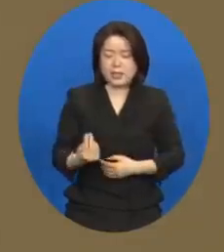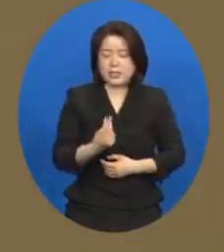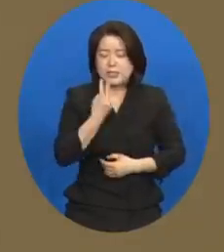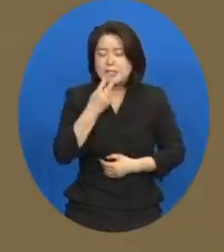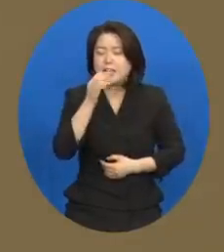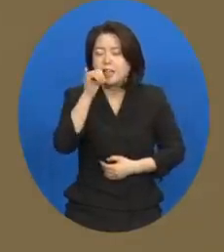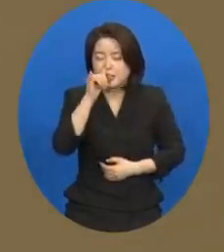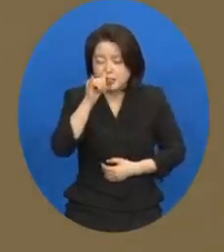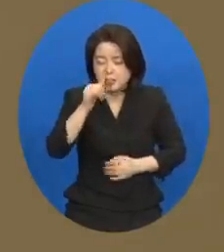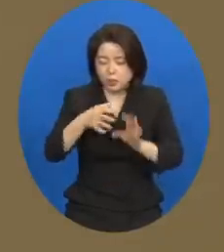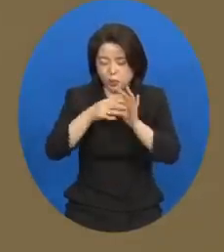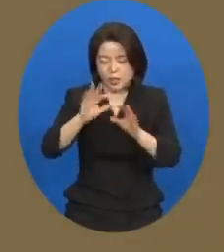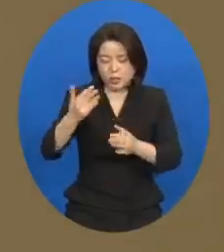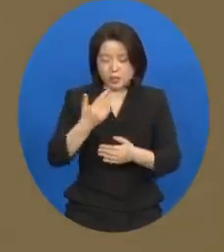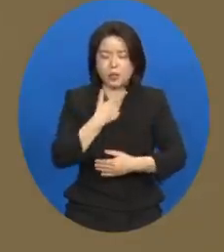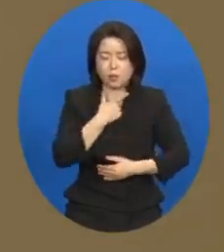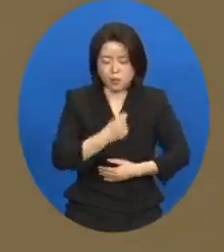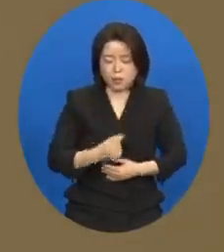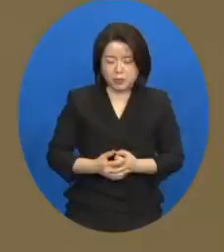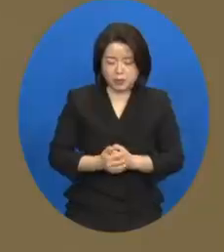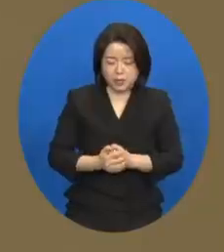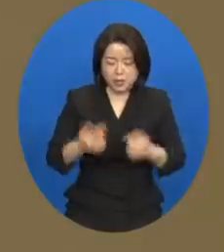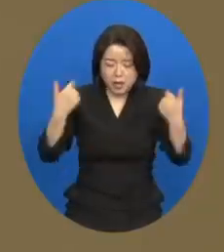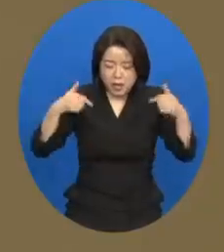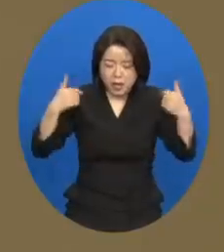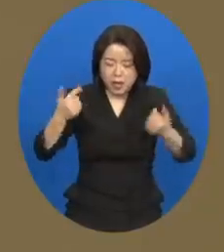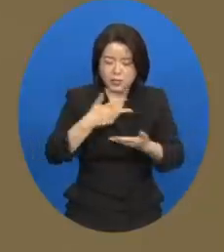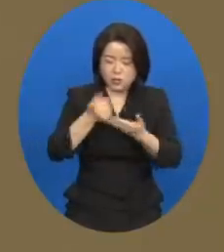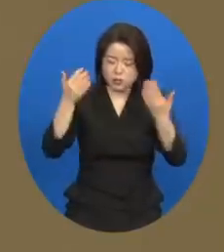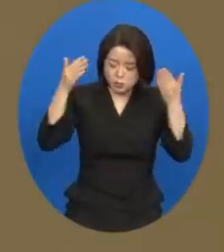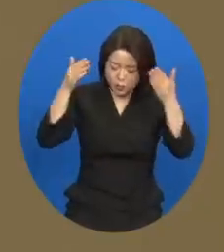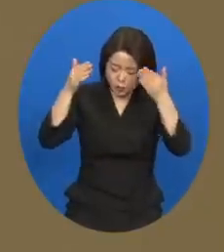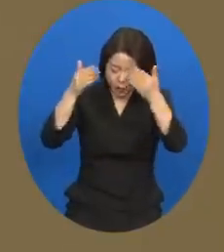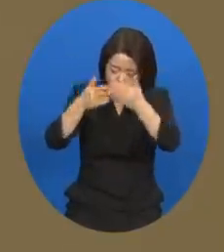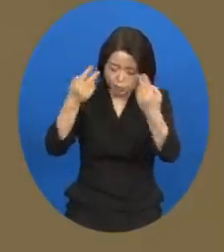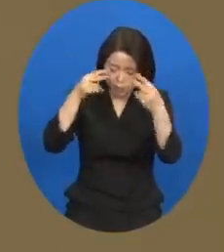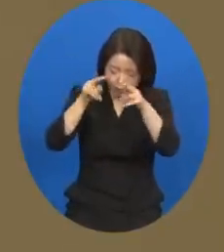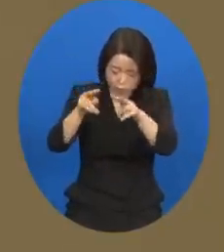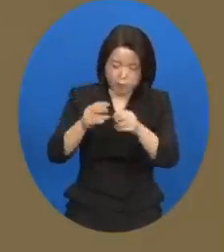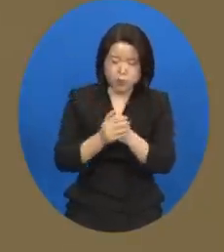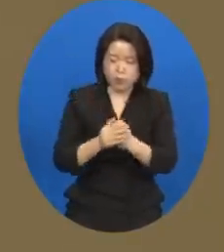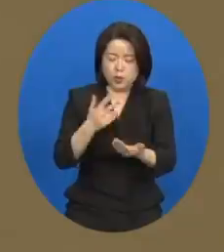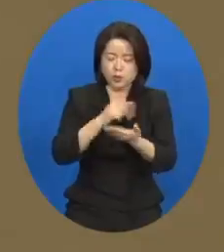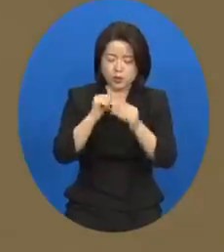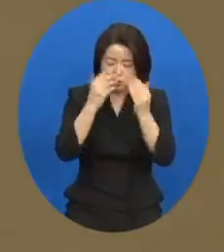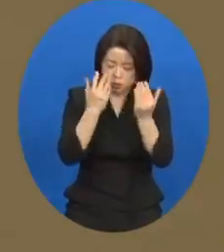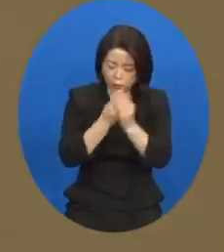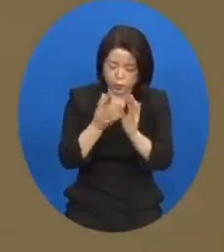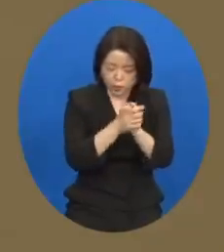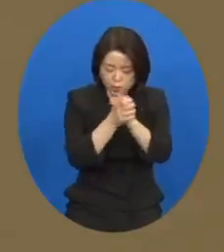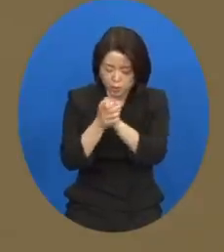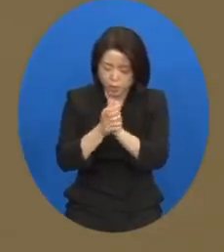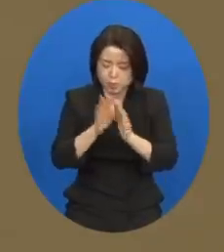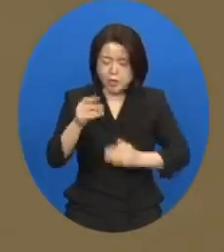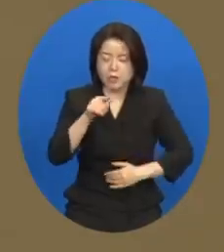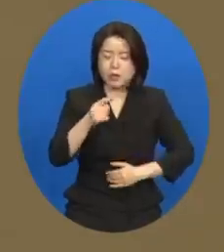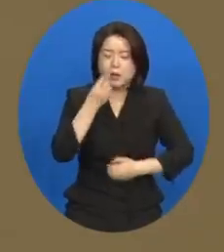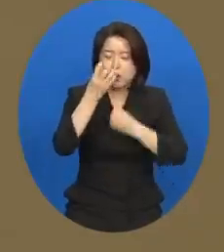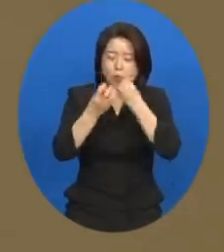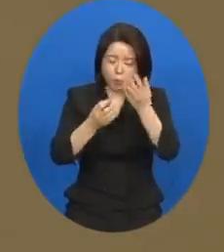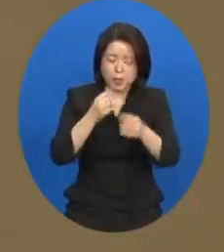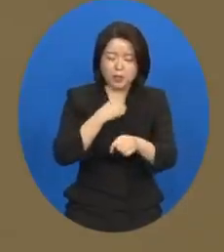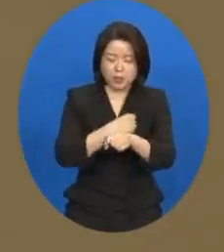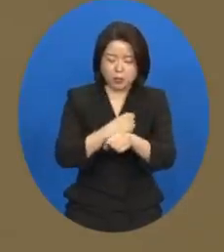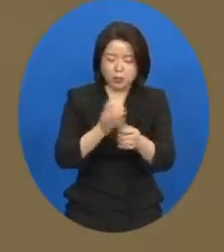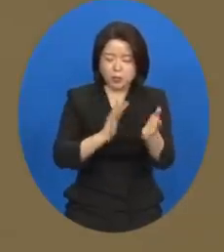관계가 되기를 원합니다. 항상 주를 주목하며 주님과 온전히 연합된 것을 고백하며